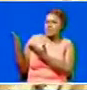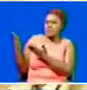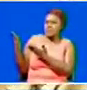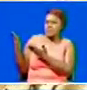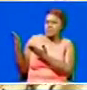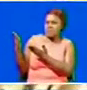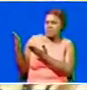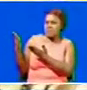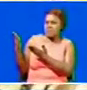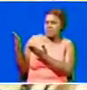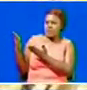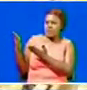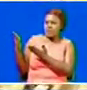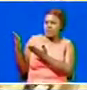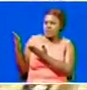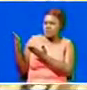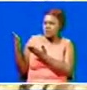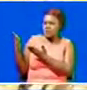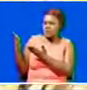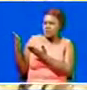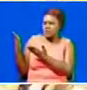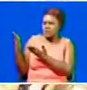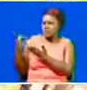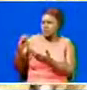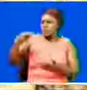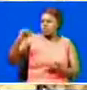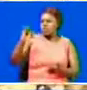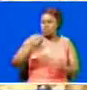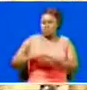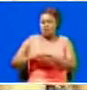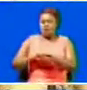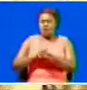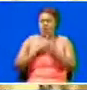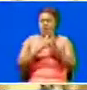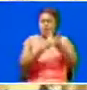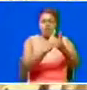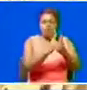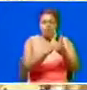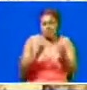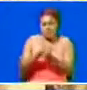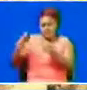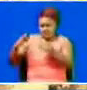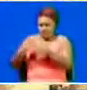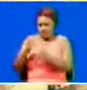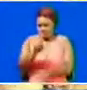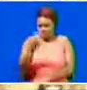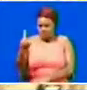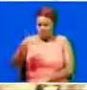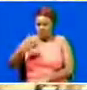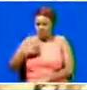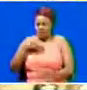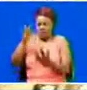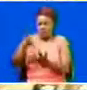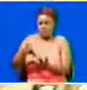the transmitter of the microchip which is on the horn. So for the 18 of them, each of them has a